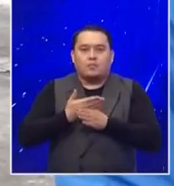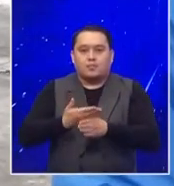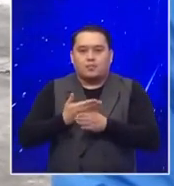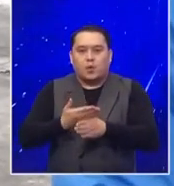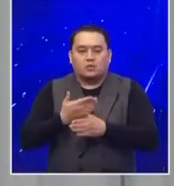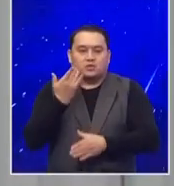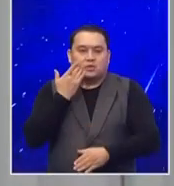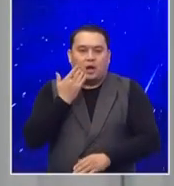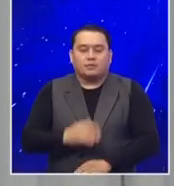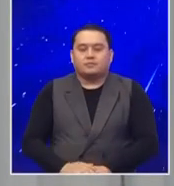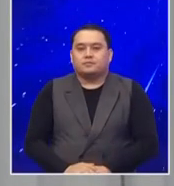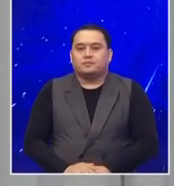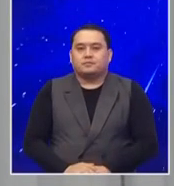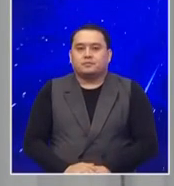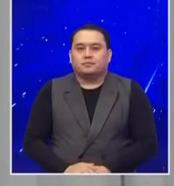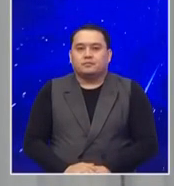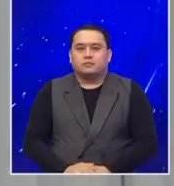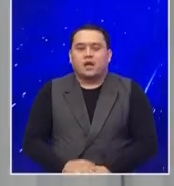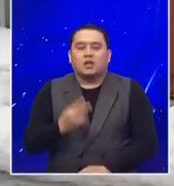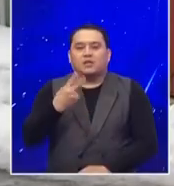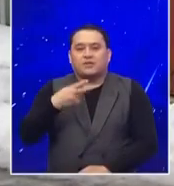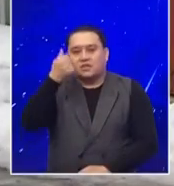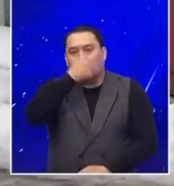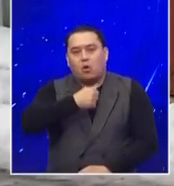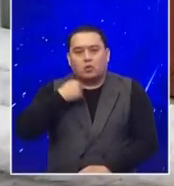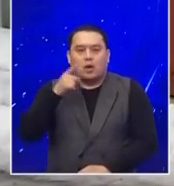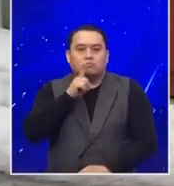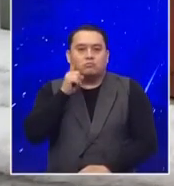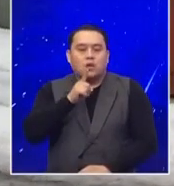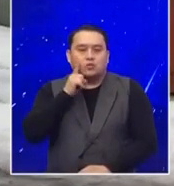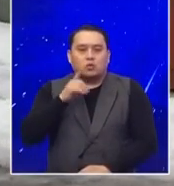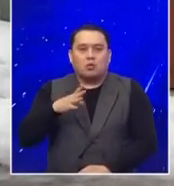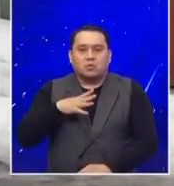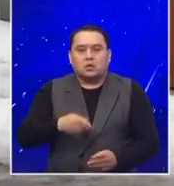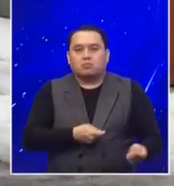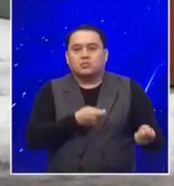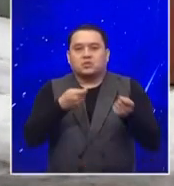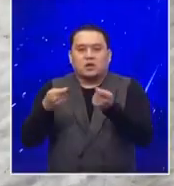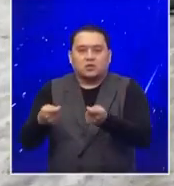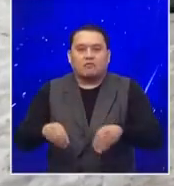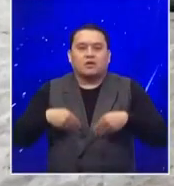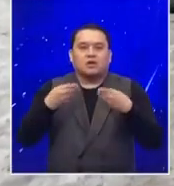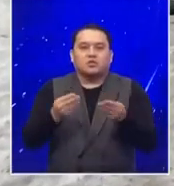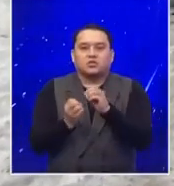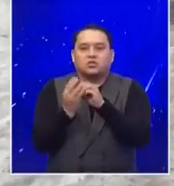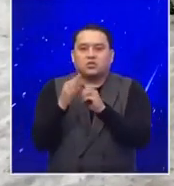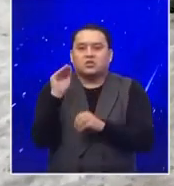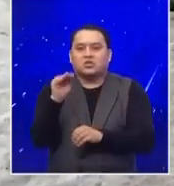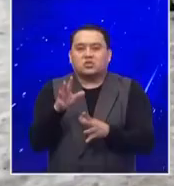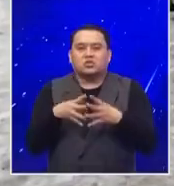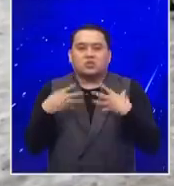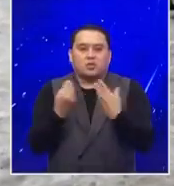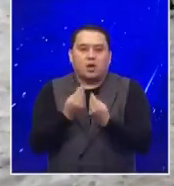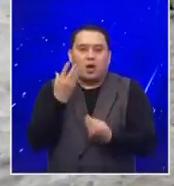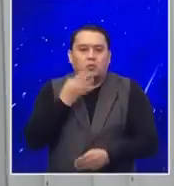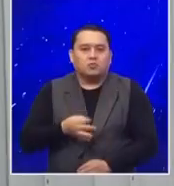рады помочь. Всего за 2020 год участниками молодежного крыла доставлены продуктовые корзины для 14 тысяч семей в